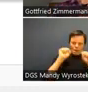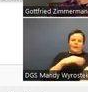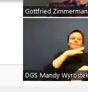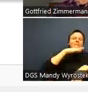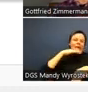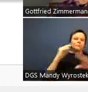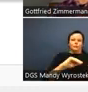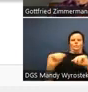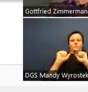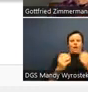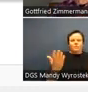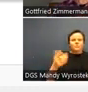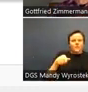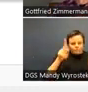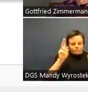bearbeiten als auch zu lesen.